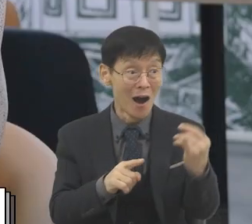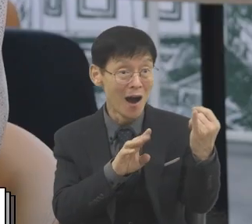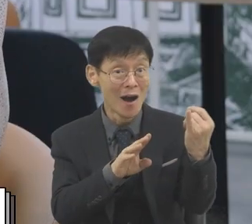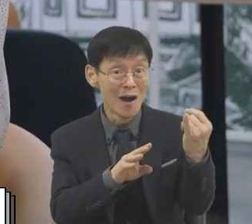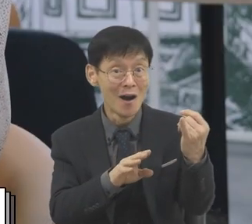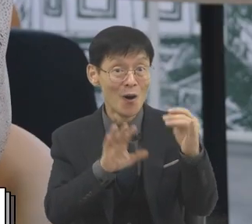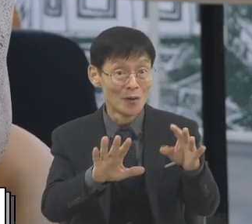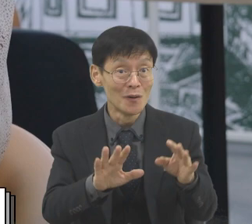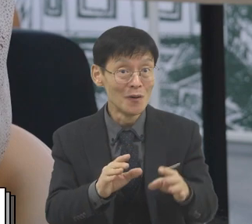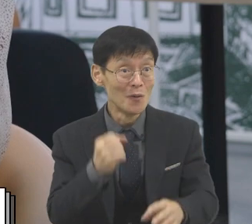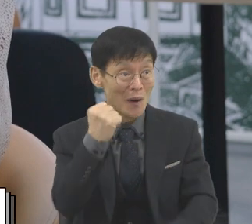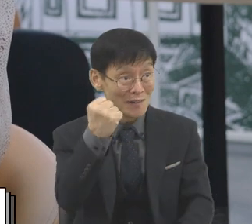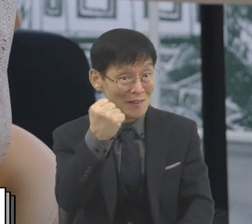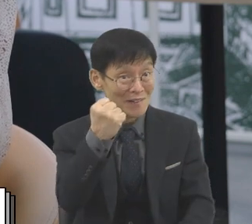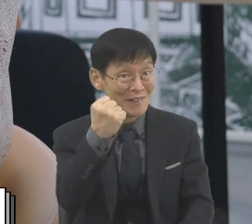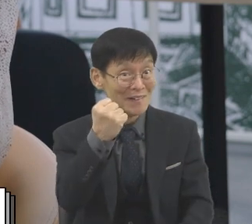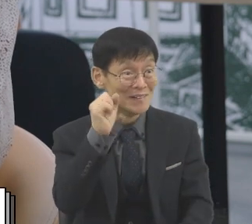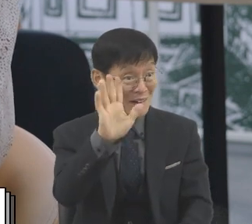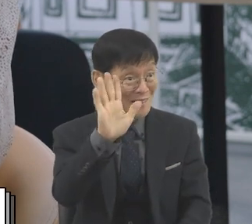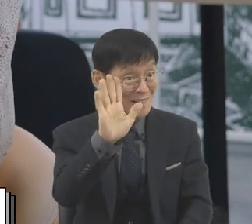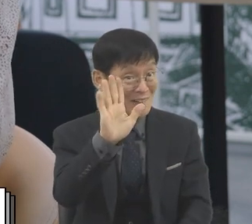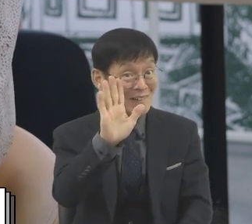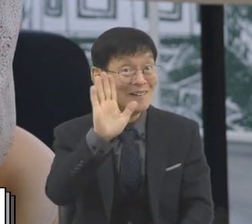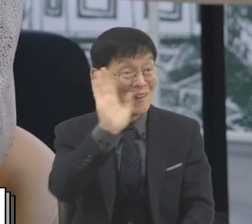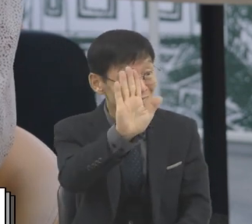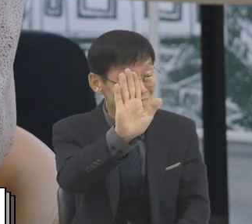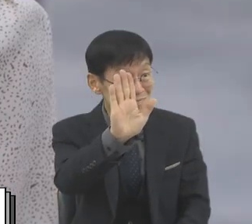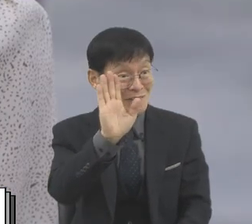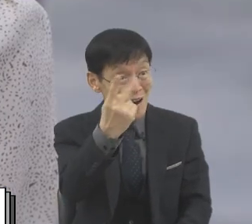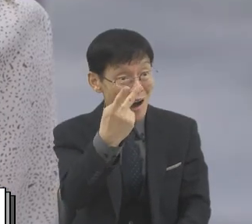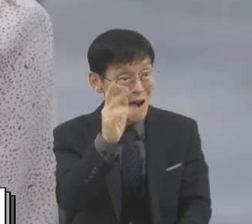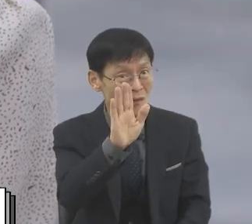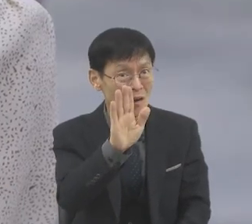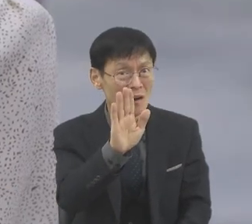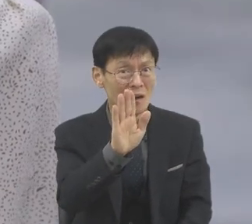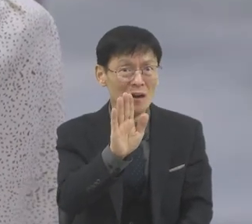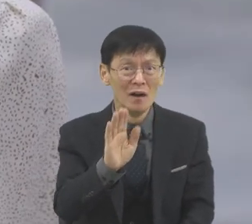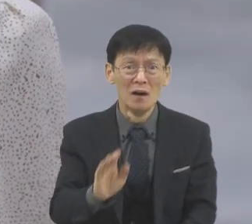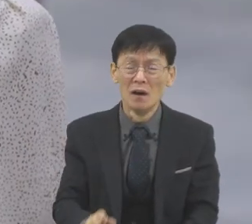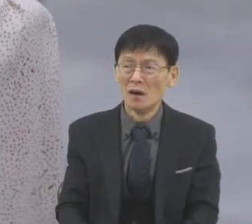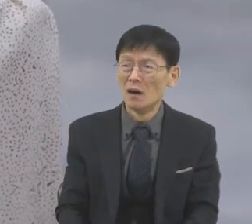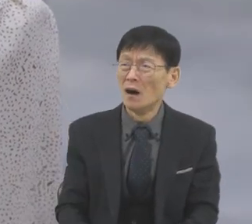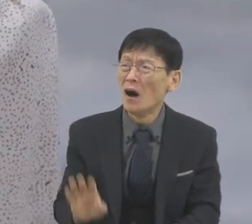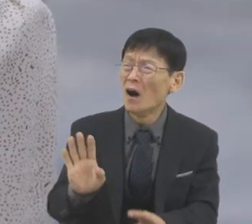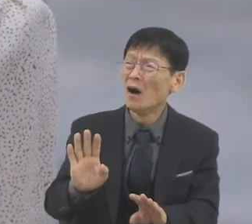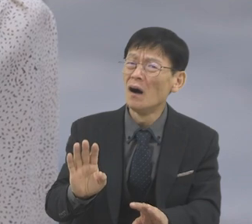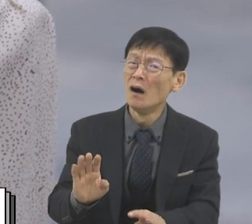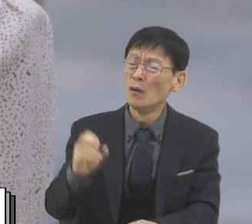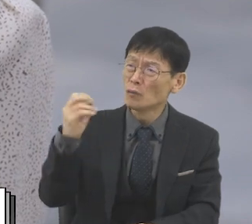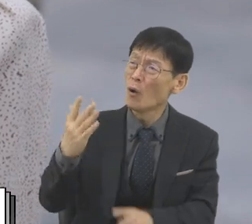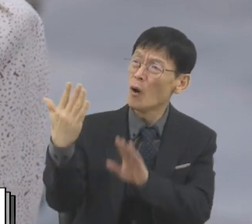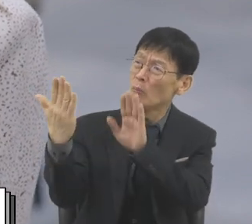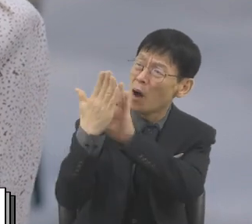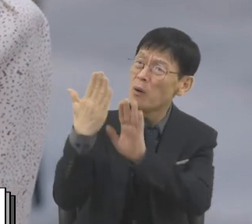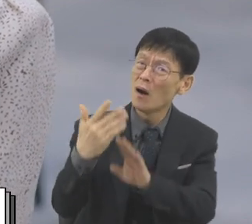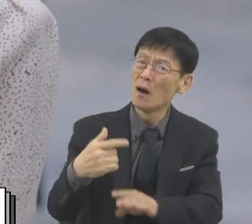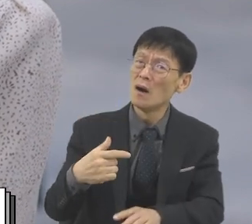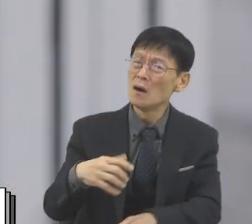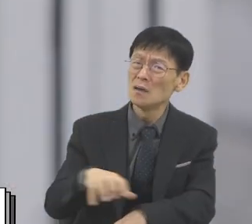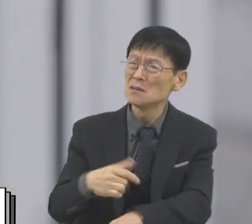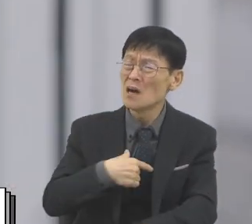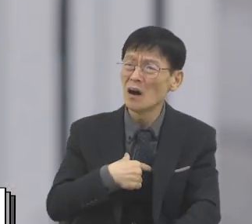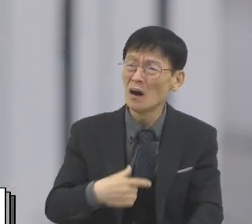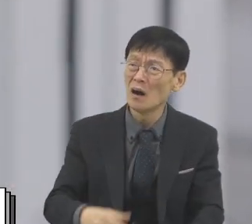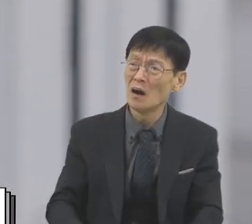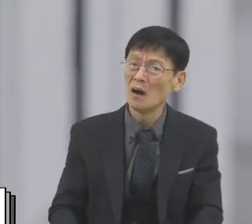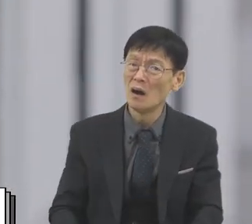지혜씨, 오늘도 파이팅이에요. 하이파이! 성훈 씨, 볼 때마다 하이파이브 하는 거